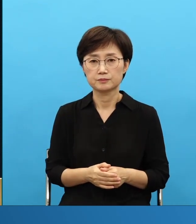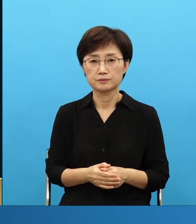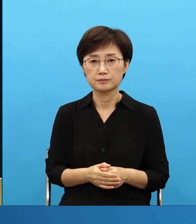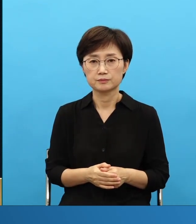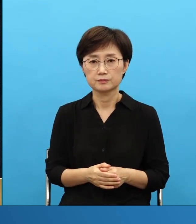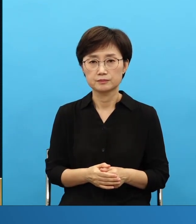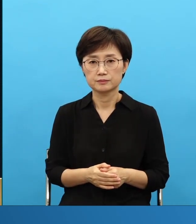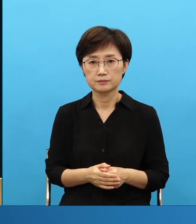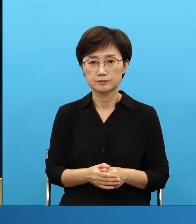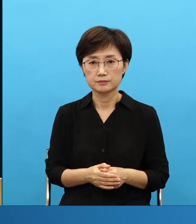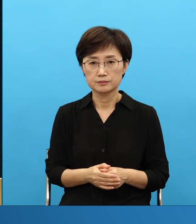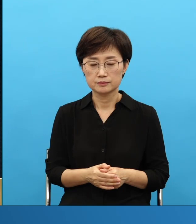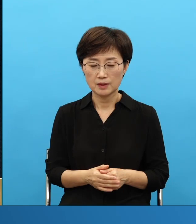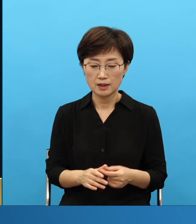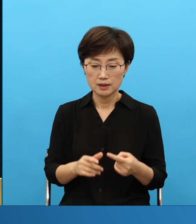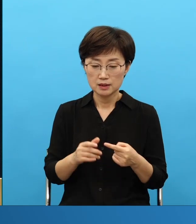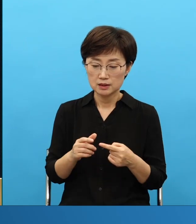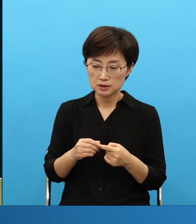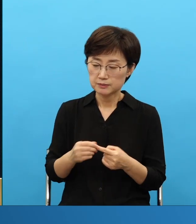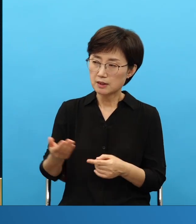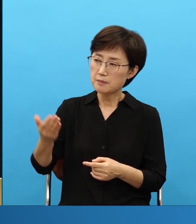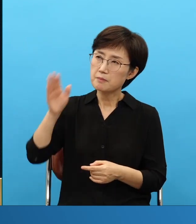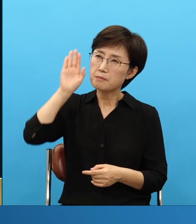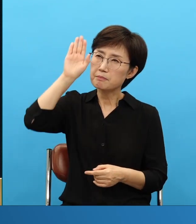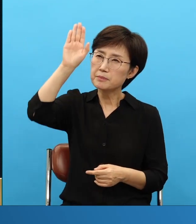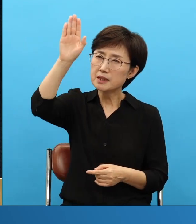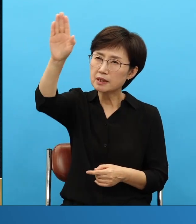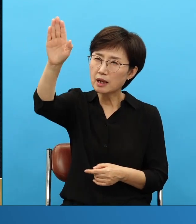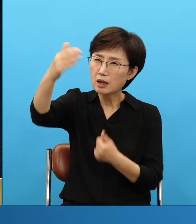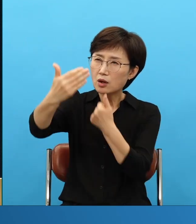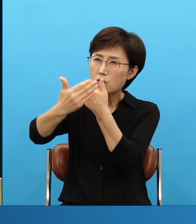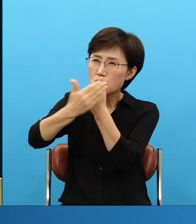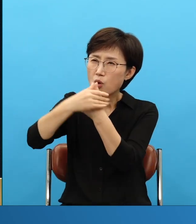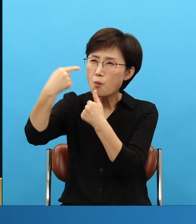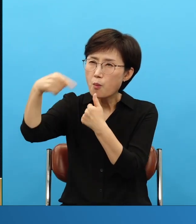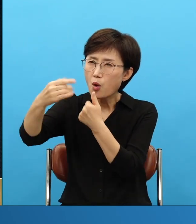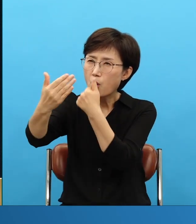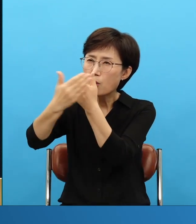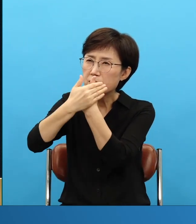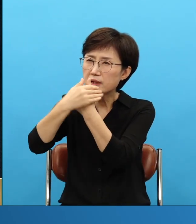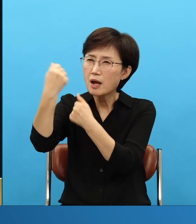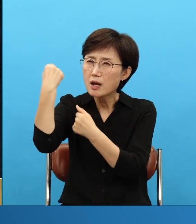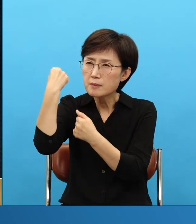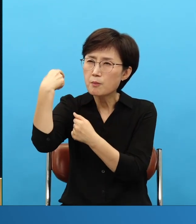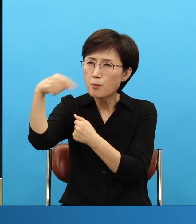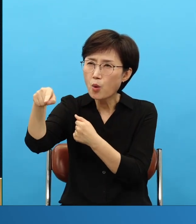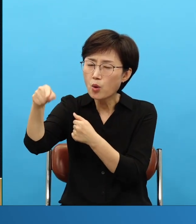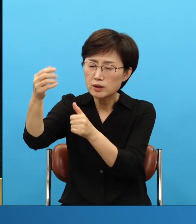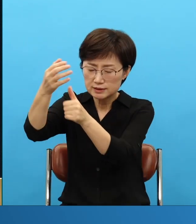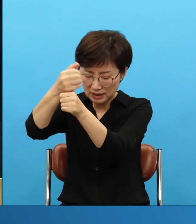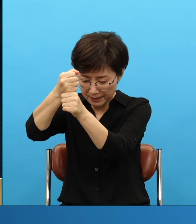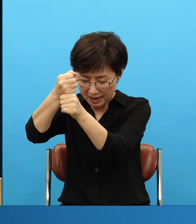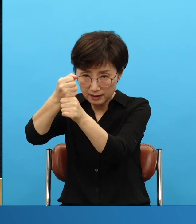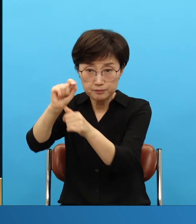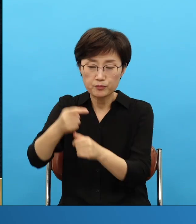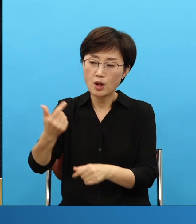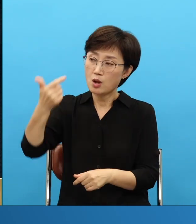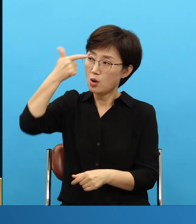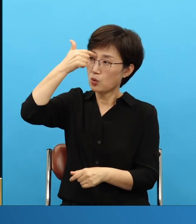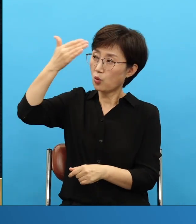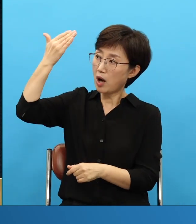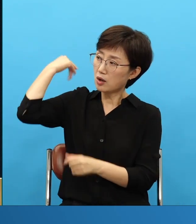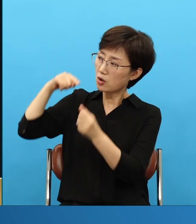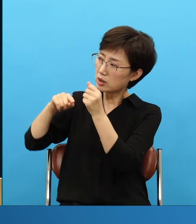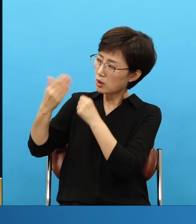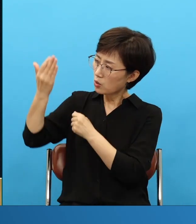진짜 미래에 대한 배경 붙잡으셔야 됩니다. Today you must truly hold on to the background of the future. 과거 정확하게 알아야